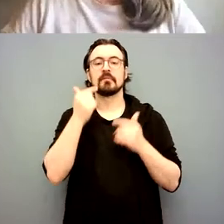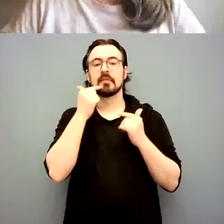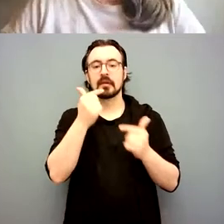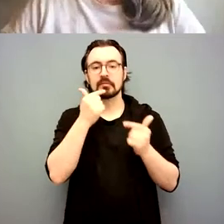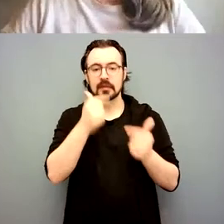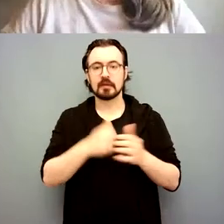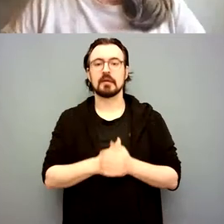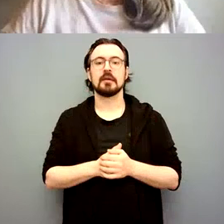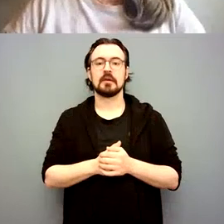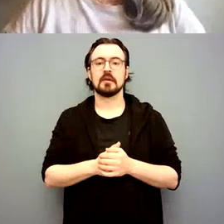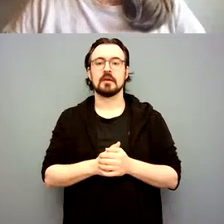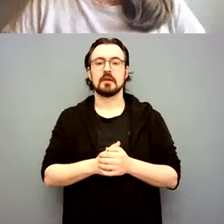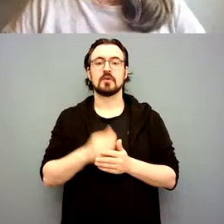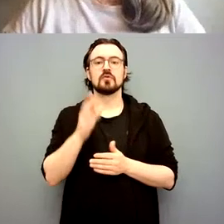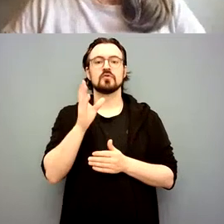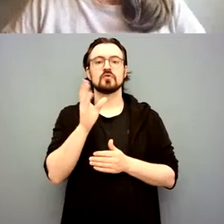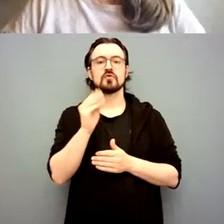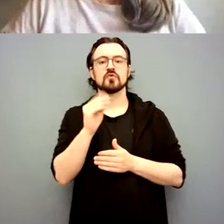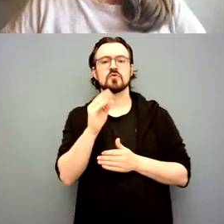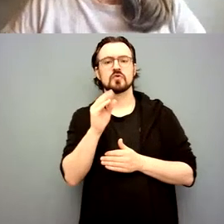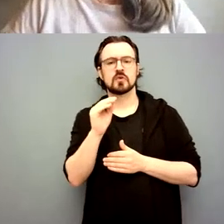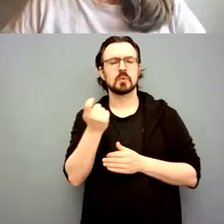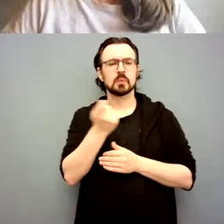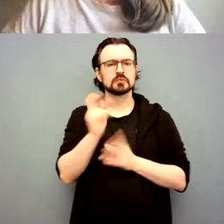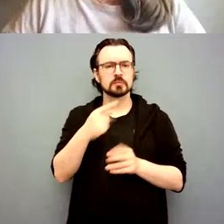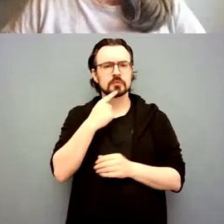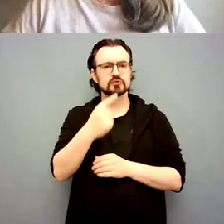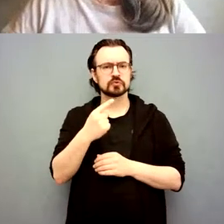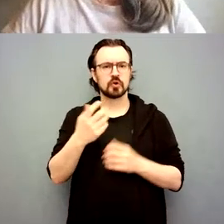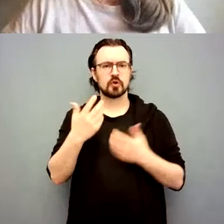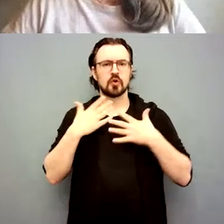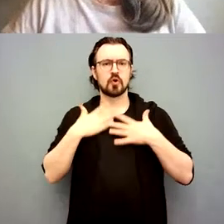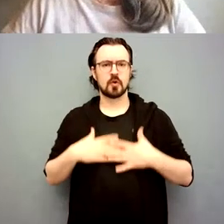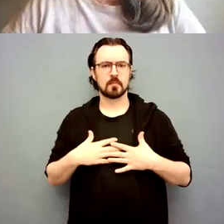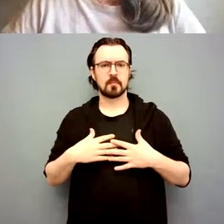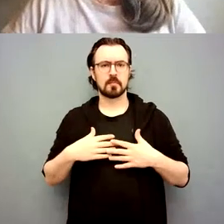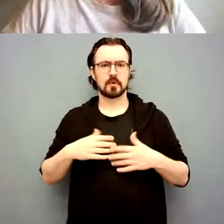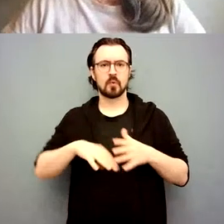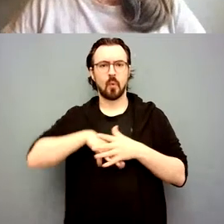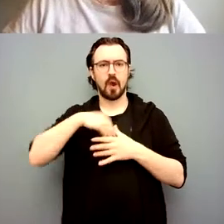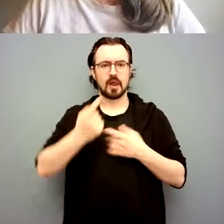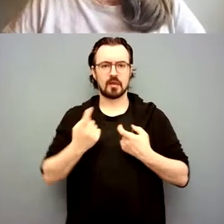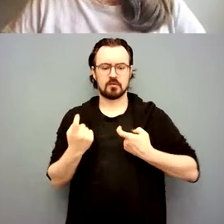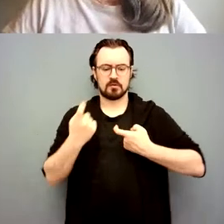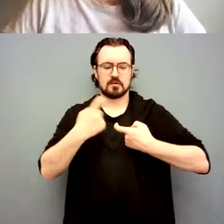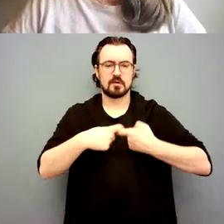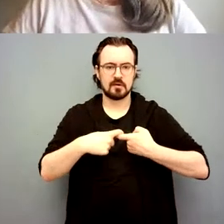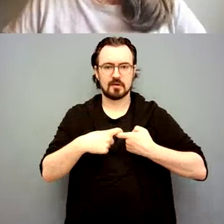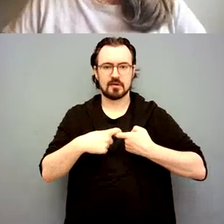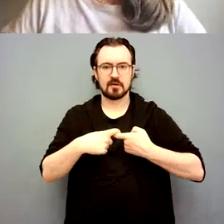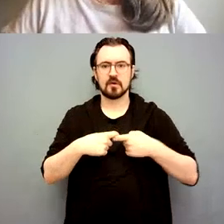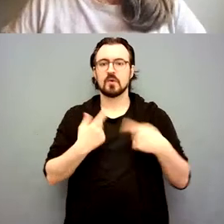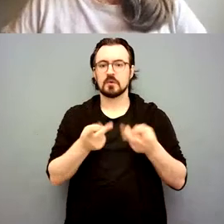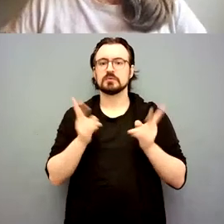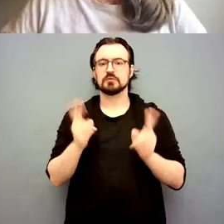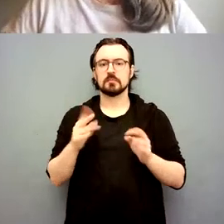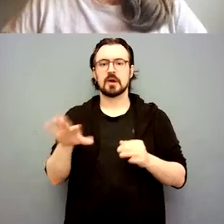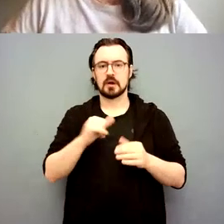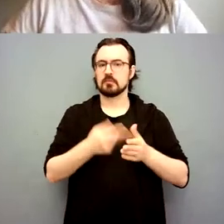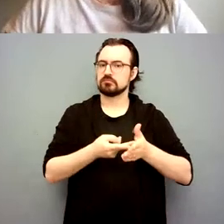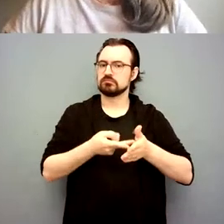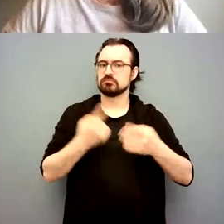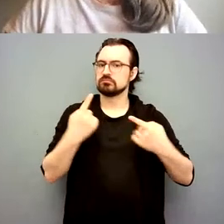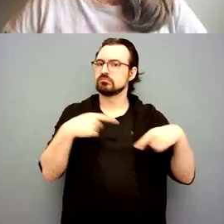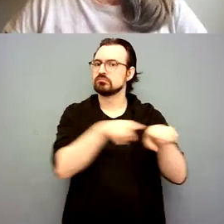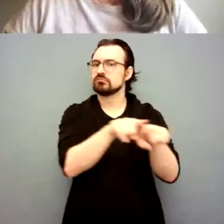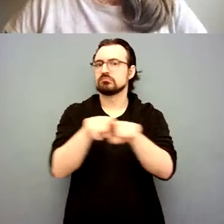Tack så mycket. Ja, det var någon som sa här att kropp och själ hör ihop, och det är väl någonting som alla skriver under på. Och när det